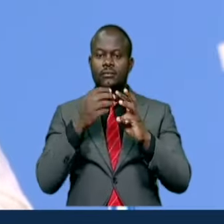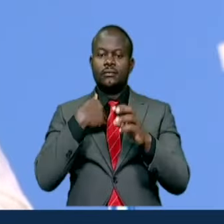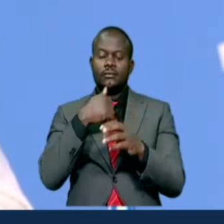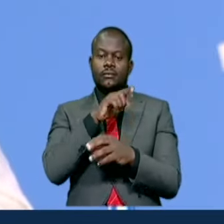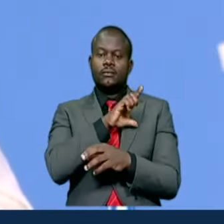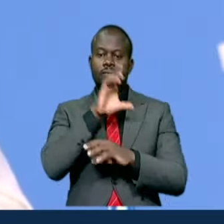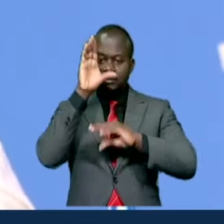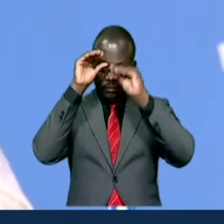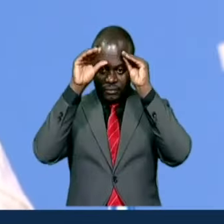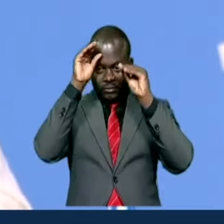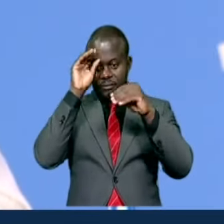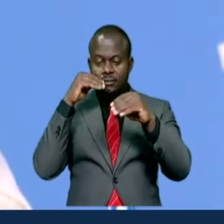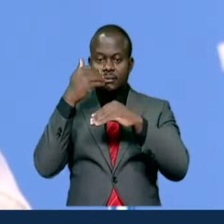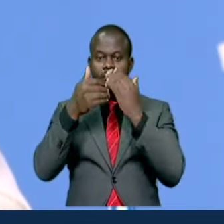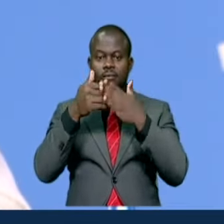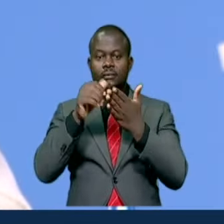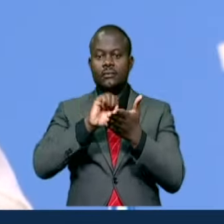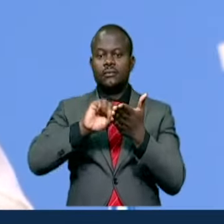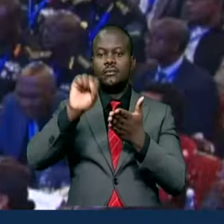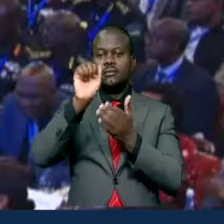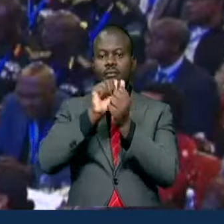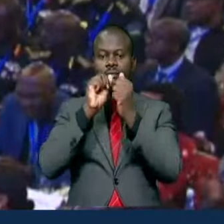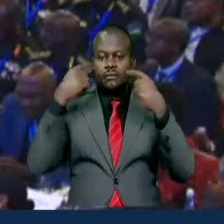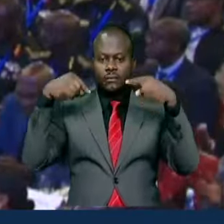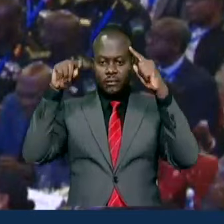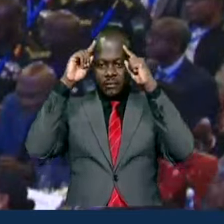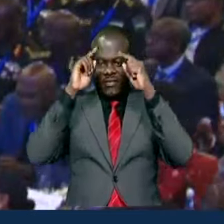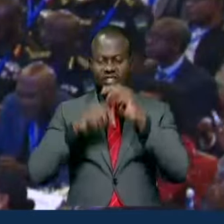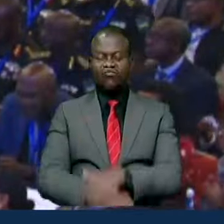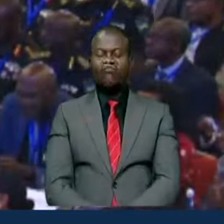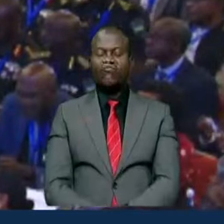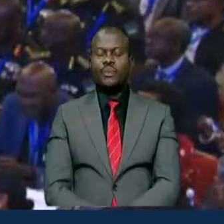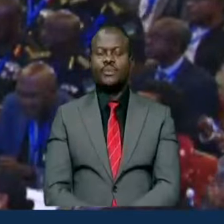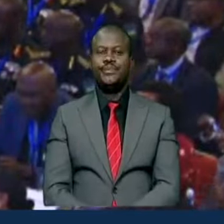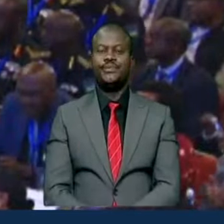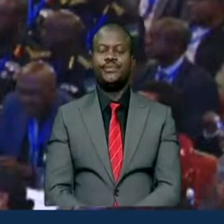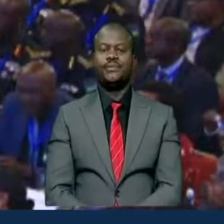yo kwiga niga secondaire ndetse na kaminuza.